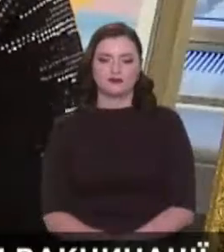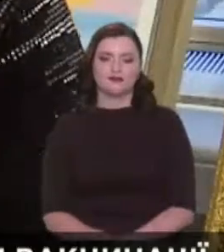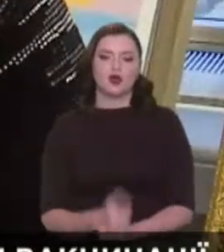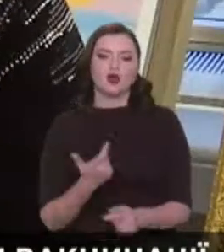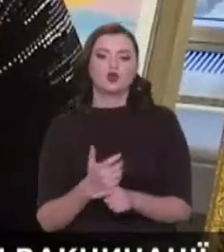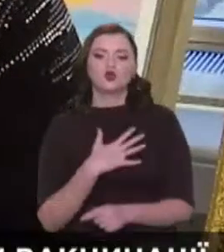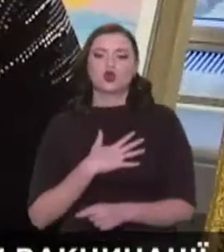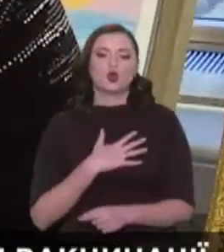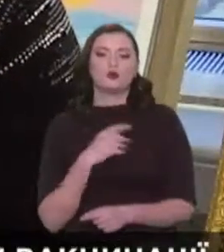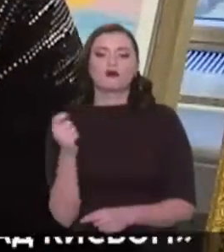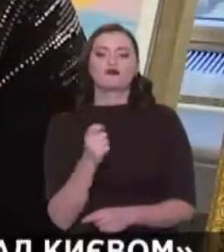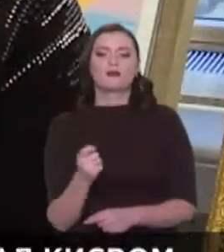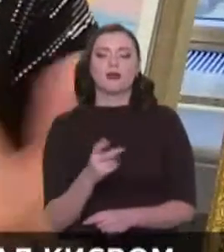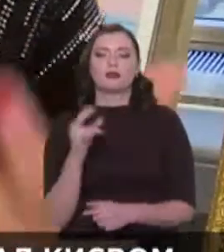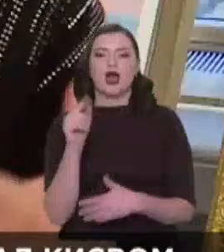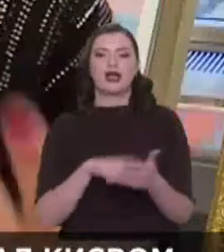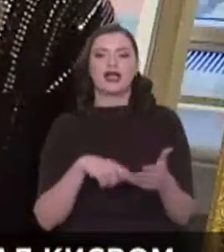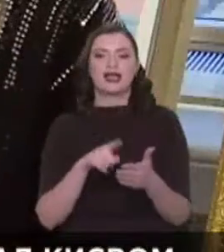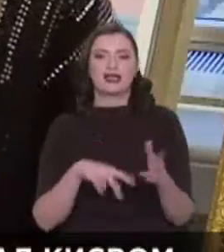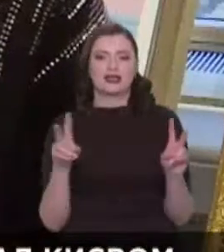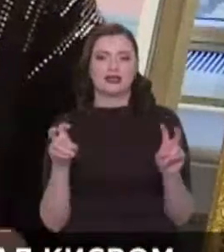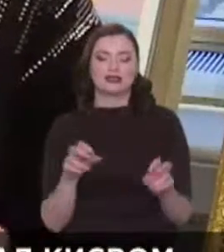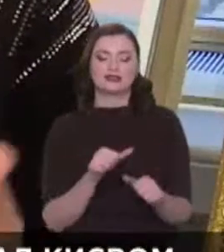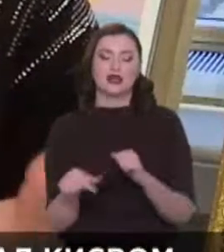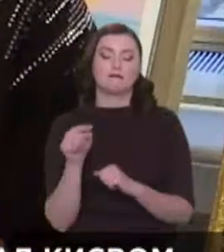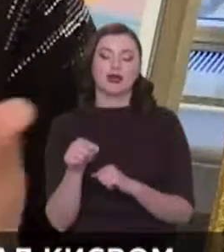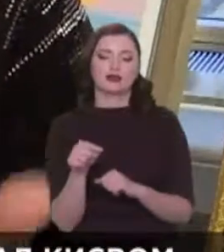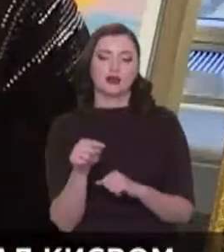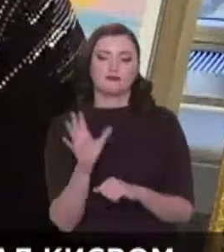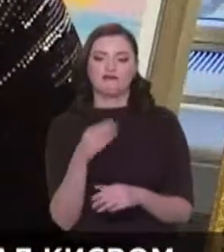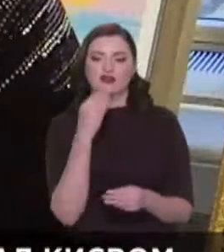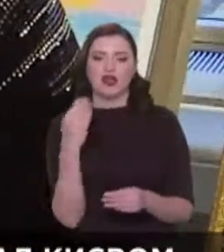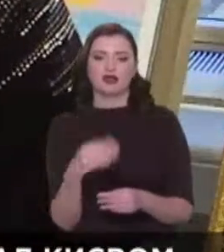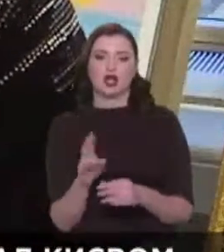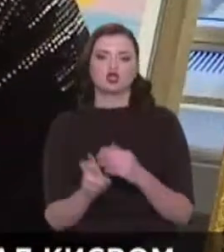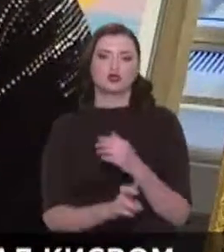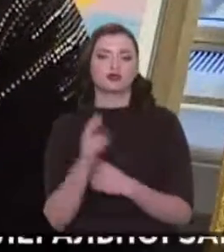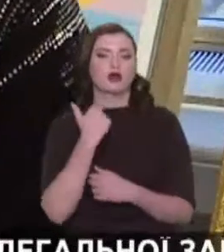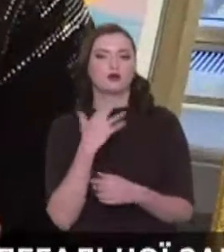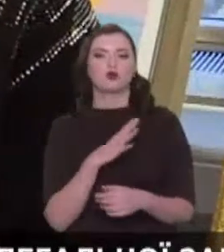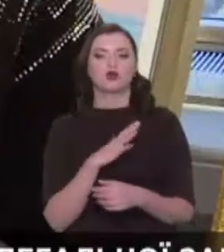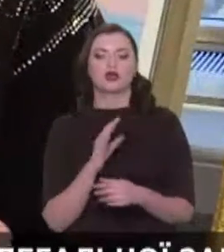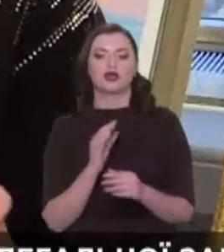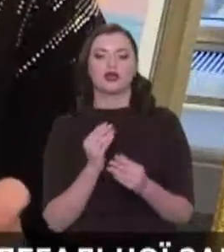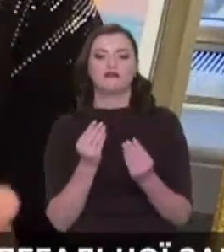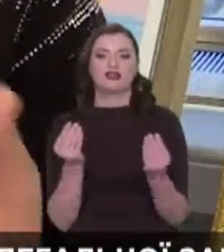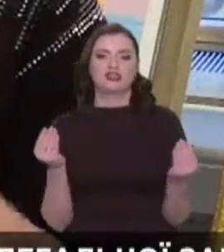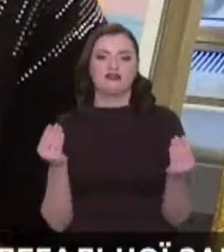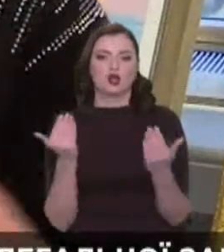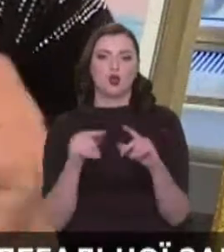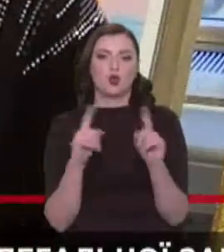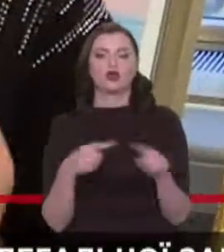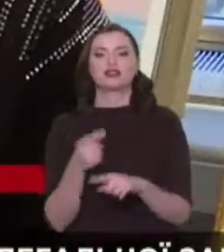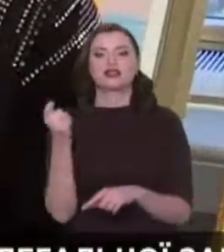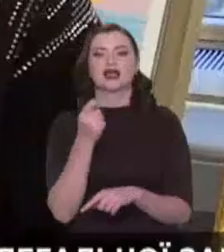Дуже любив малювати на релігійні теми. І саме там, в найкращих соборах Англії, були виставлені його картини. Ці